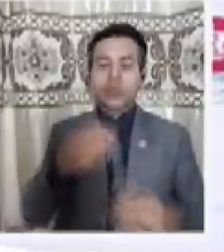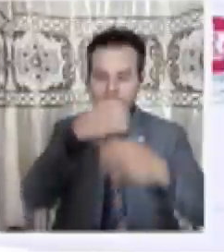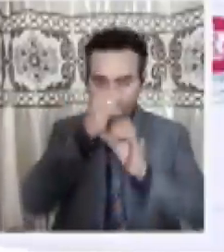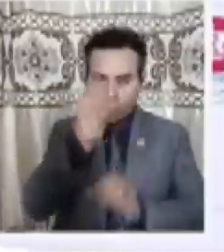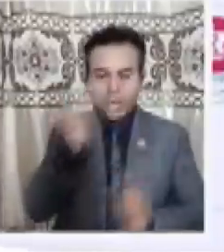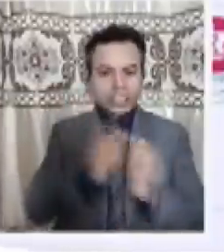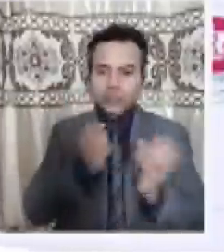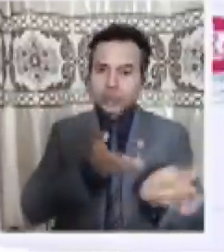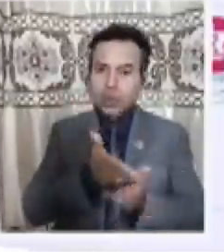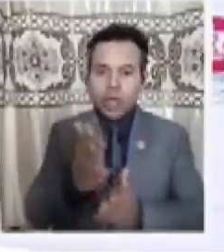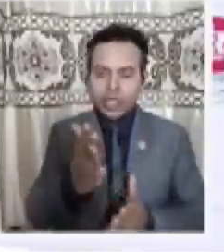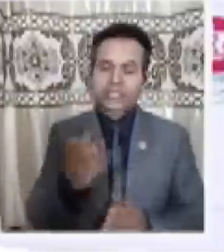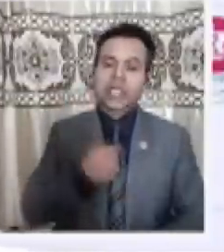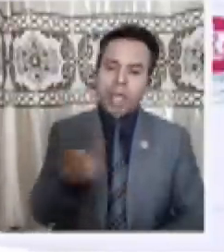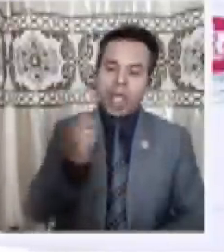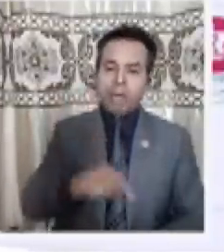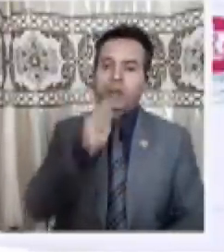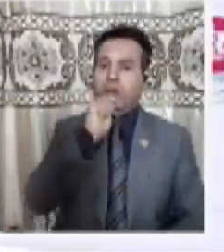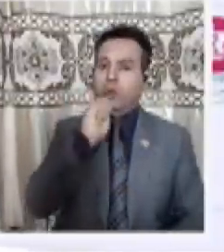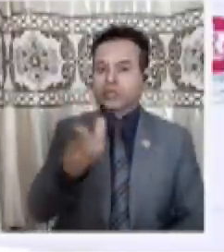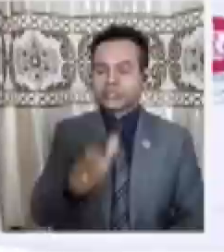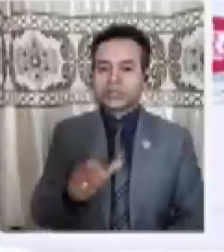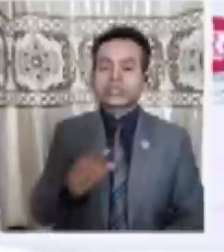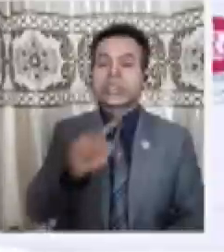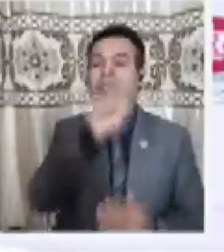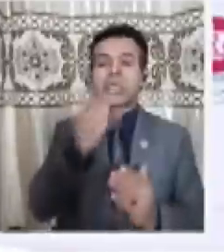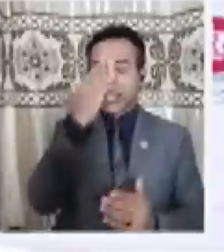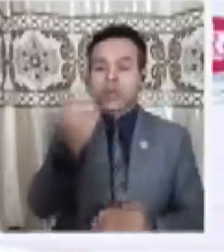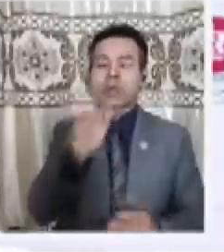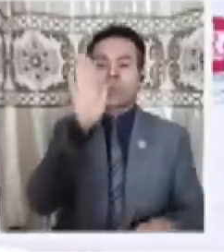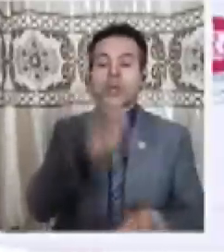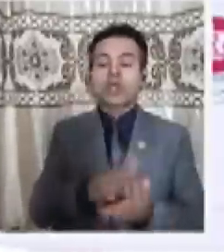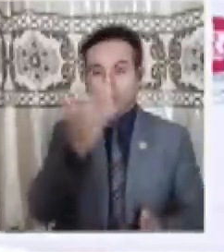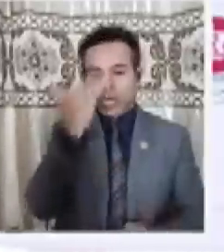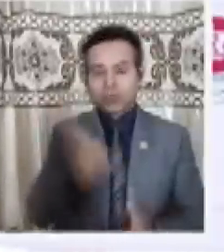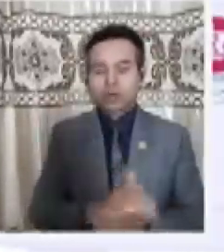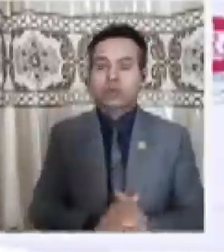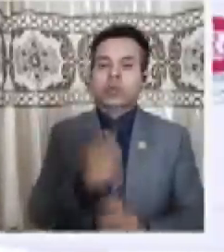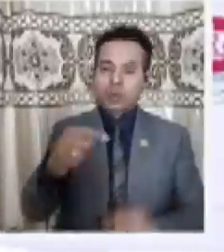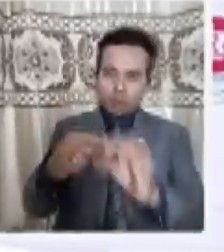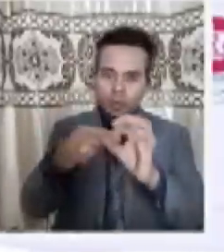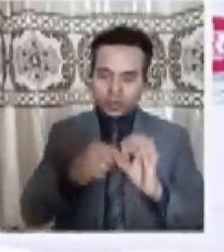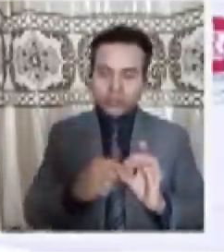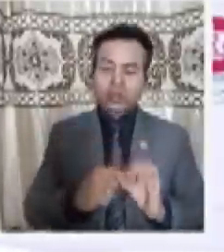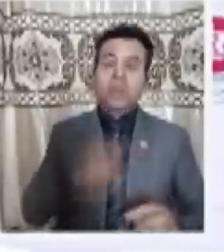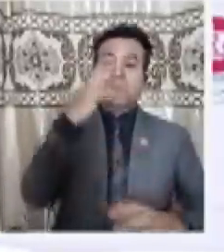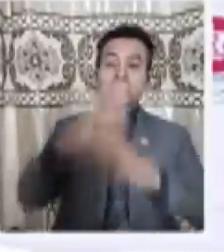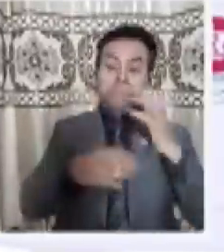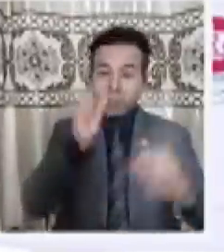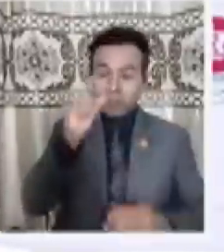আমাদের কেয়ার মেডিকেল কলেজ তাদের উত্তর দিয়েছে যে মেশিন আসার দেরি হওয়ার কারণে তারা শুরু করতে পারছে না, তবে